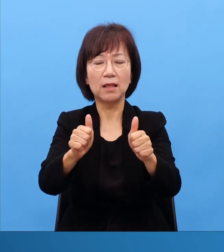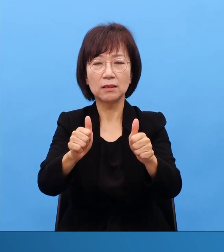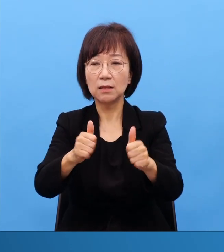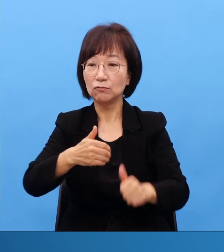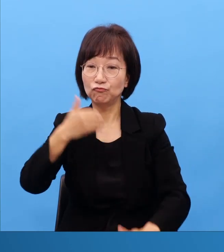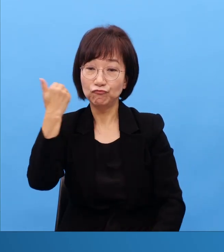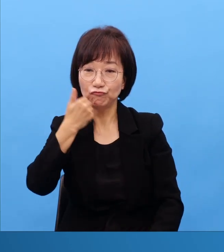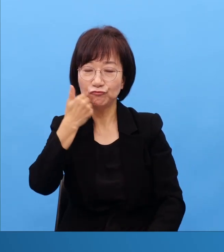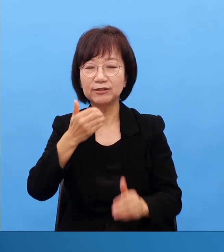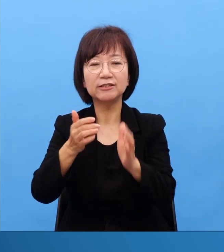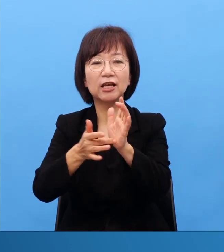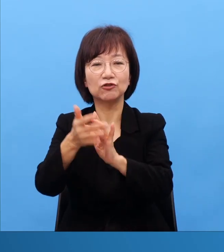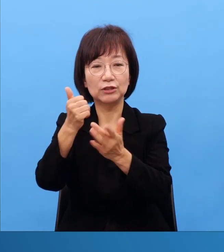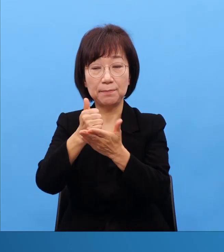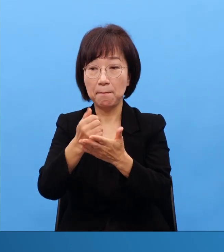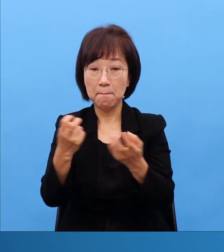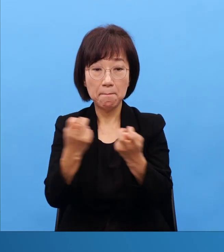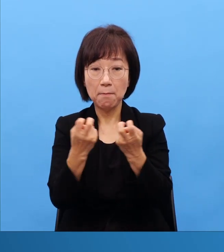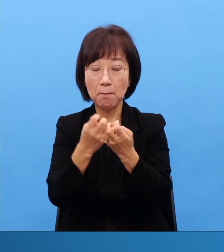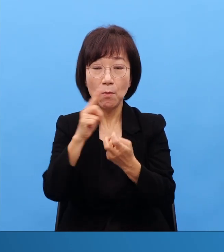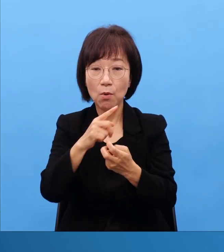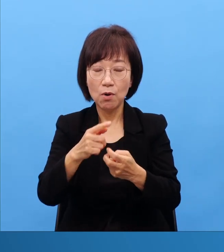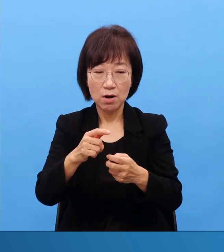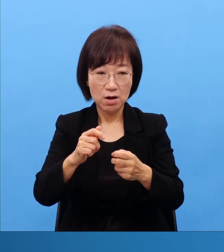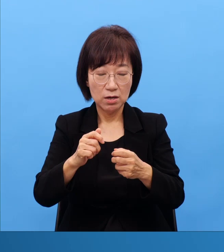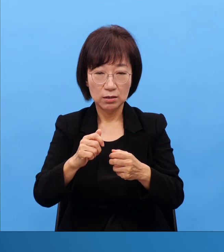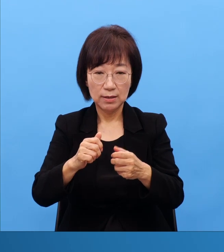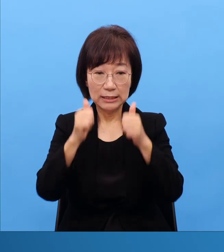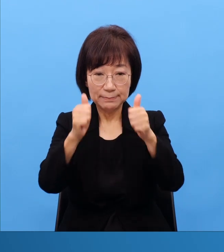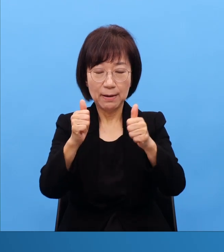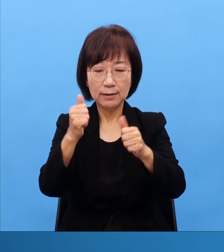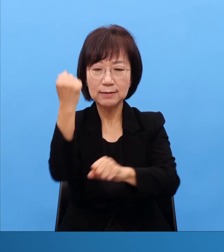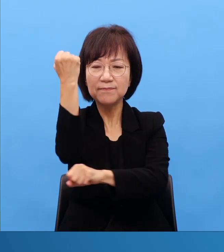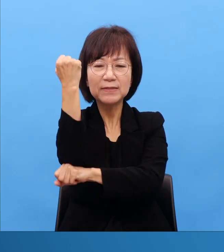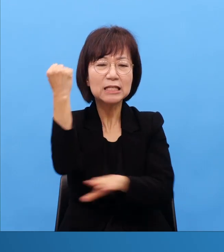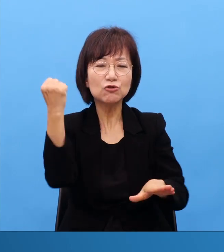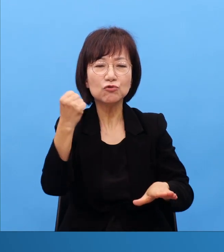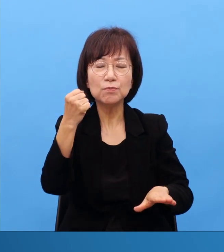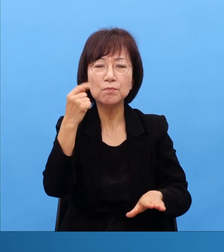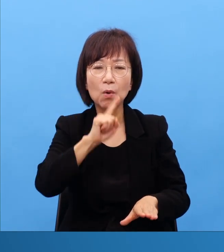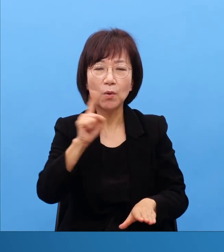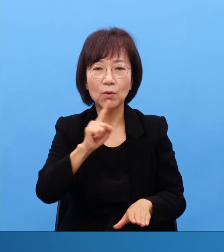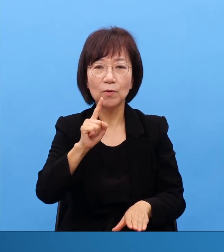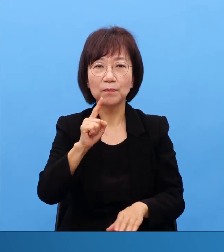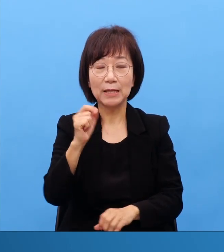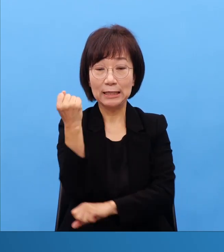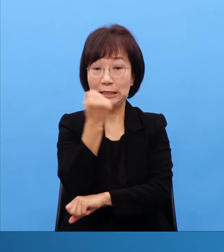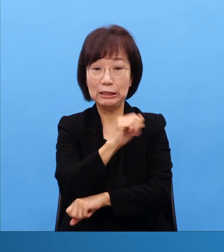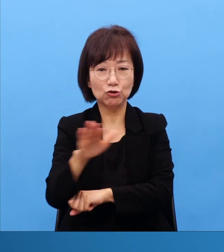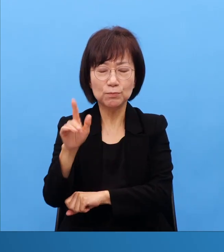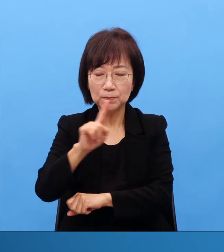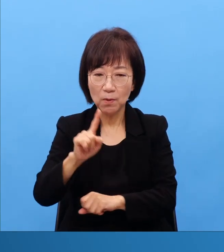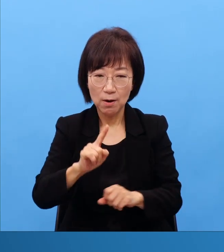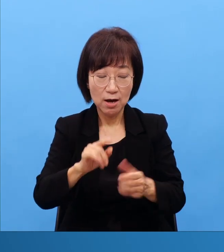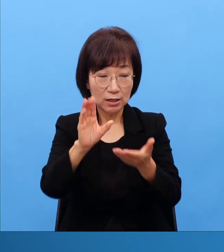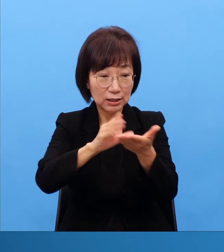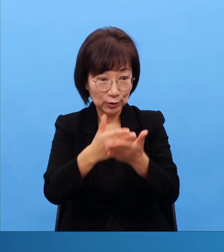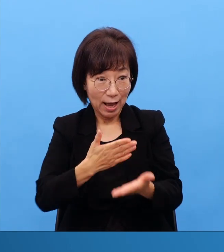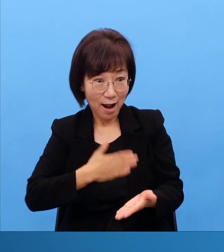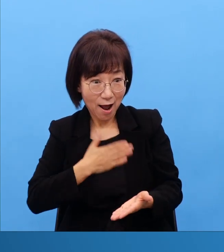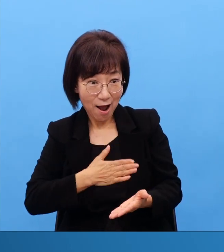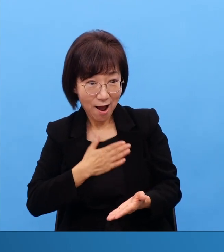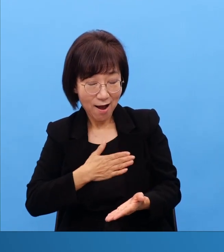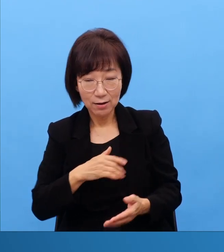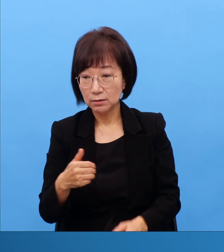모르느냐. What is the standard 기준이에요. then? Whether you know Christ or not. 기준이 그겁니다. That's the standard. 그리스도 아느냐 모르냐? Do you know Christ or not?